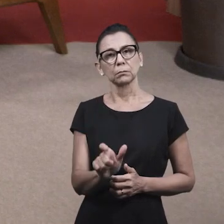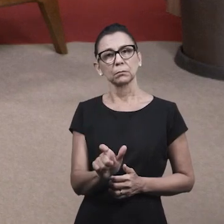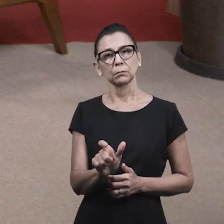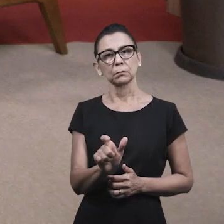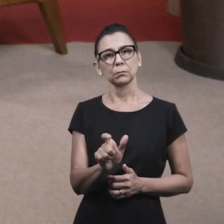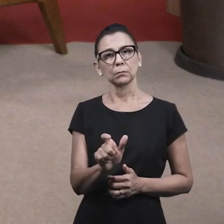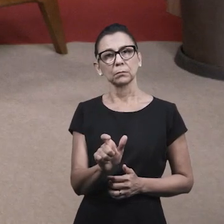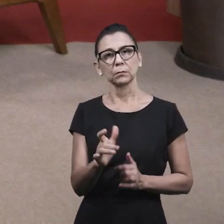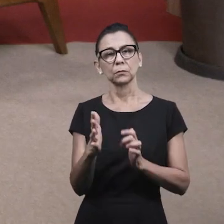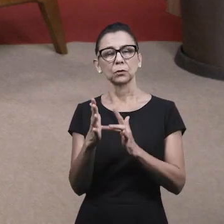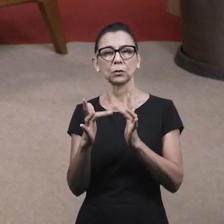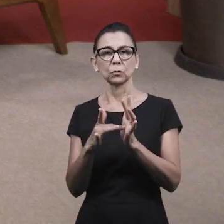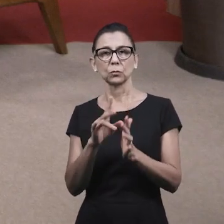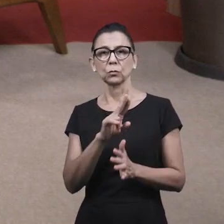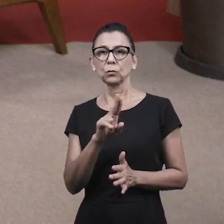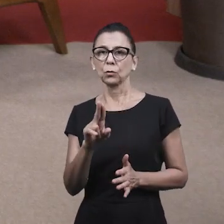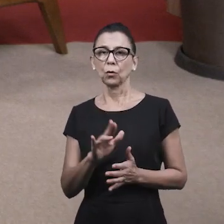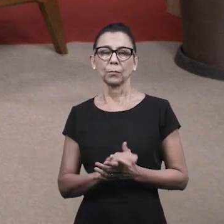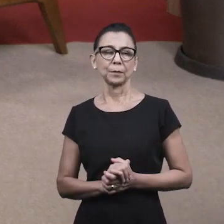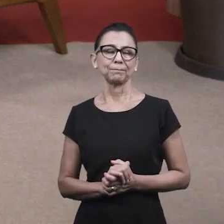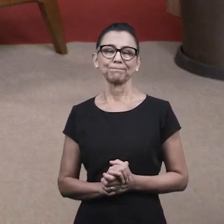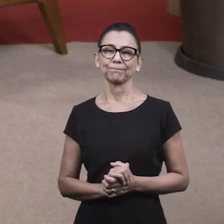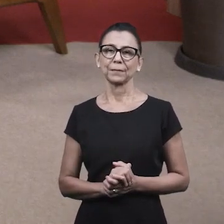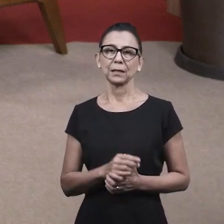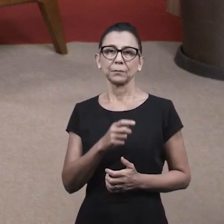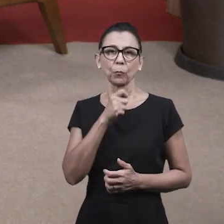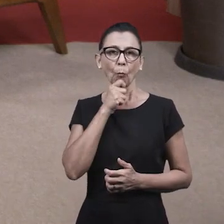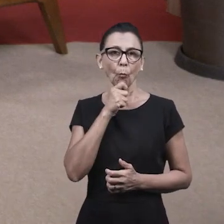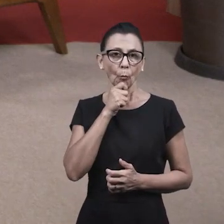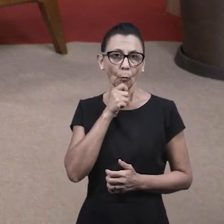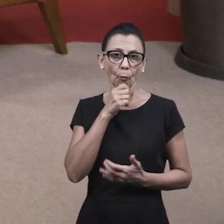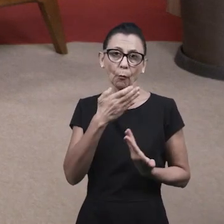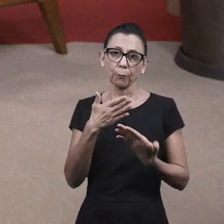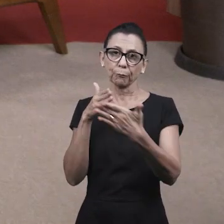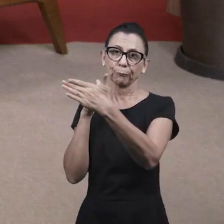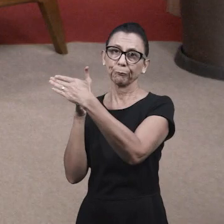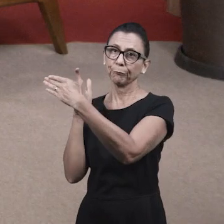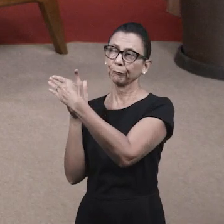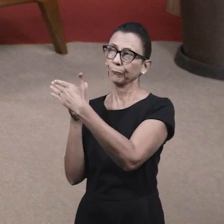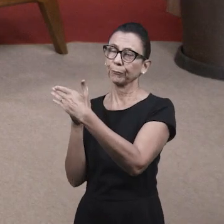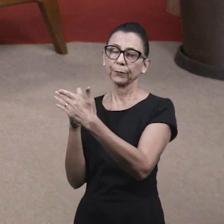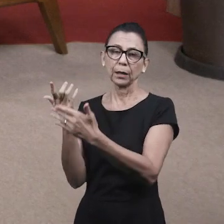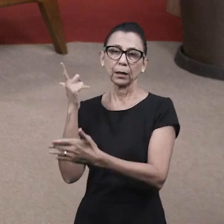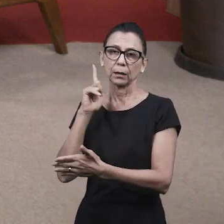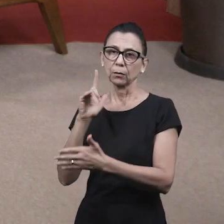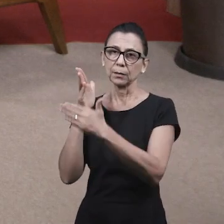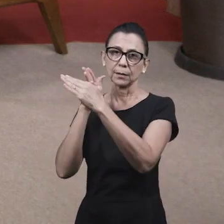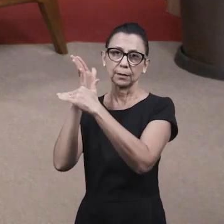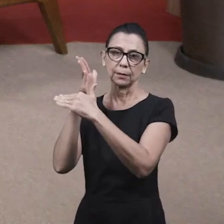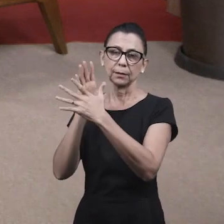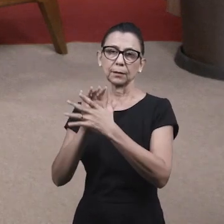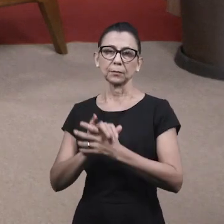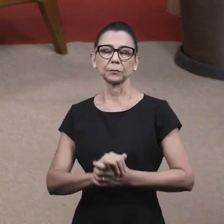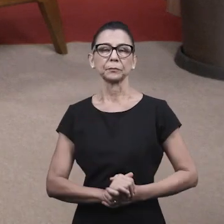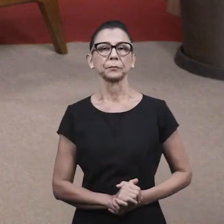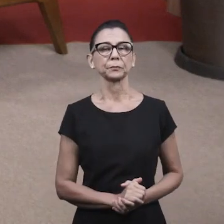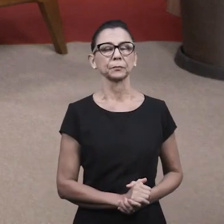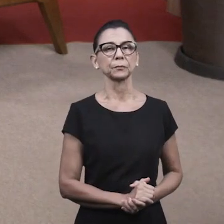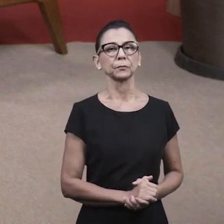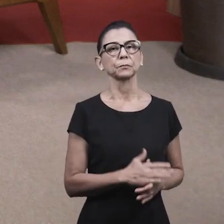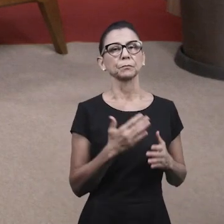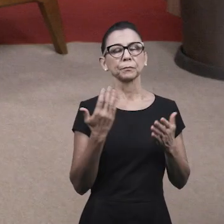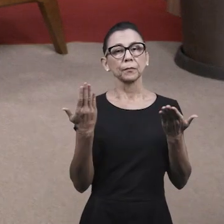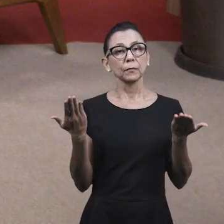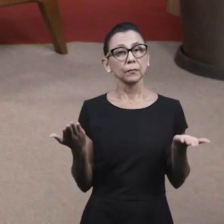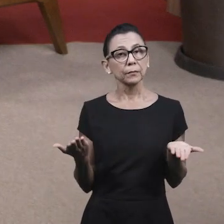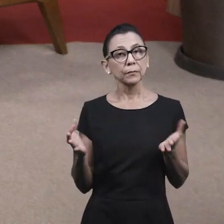l'homme puisse arriver à Dieu. Soit on le fait à travers Jésus, ou il n'y a pas une autre manière. On n'arrive pas à Dieu autrement.